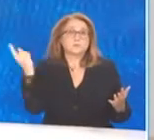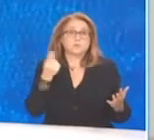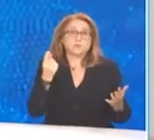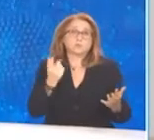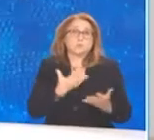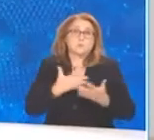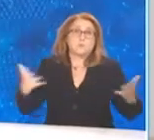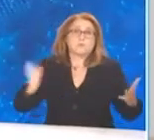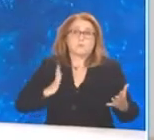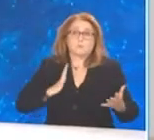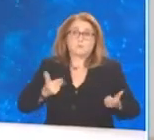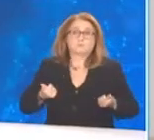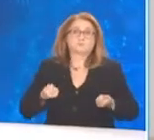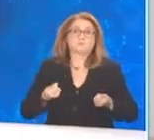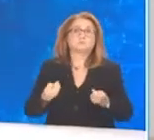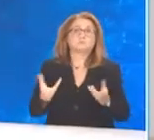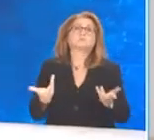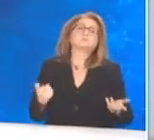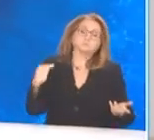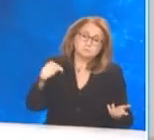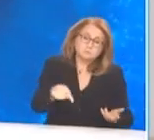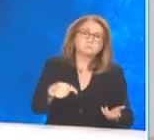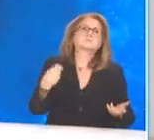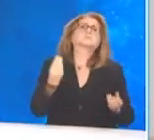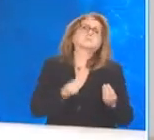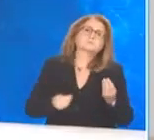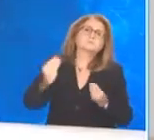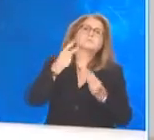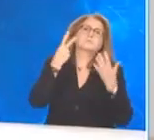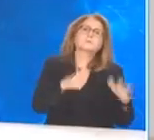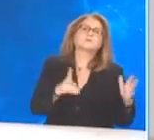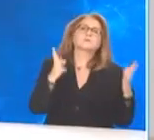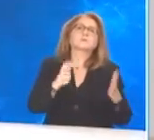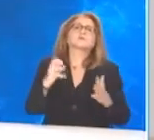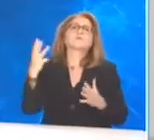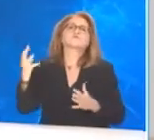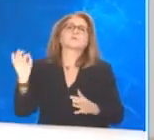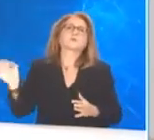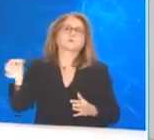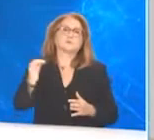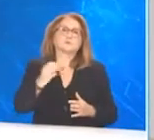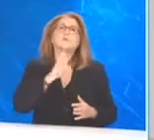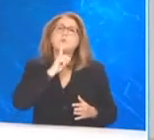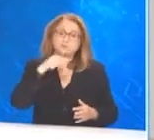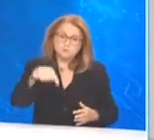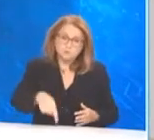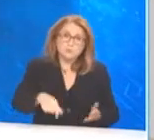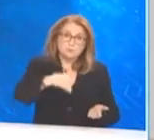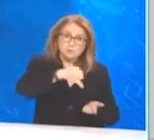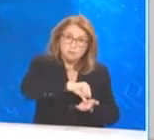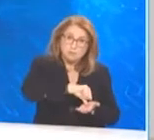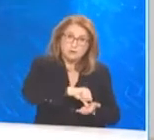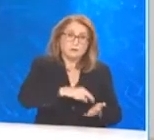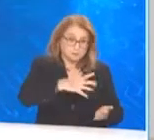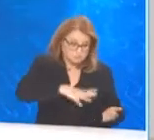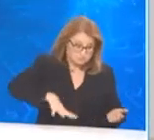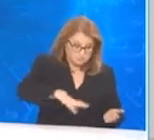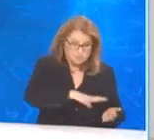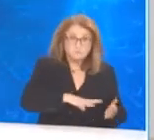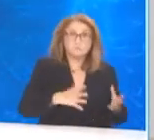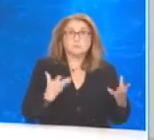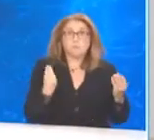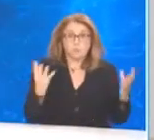229 κρούσματα. Είναι εύλογο την ίδια ώρα που η Αττική έχει 406, ο Δήμος Αθηναίων να έχει 176 κρούσματα. Άρα